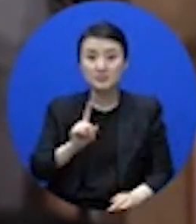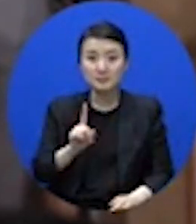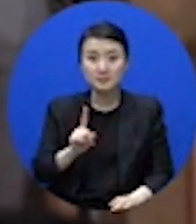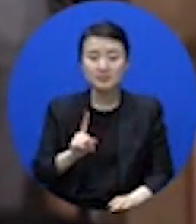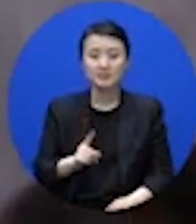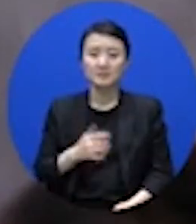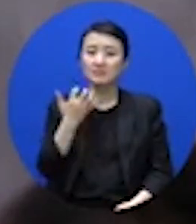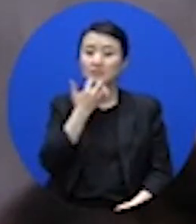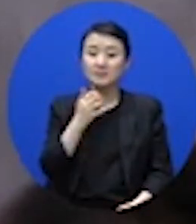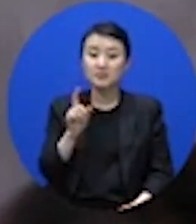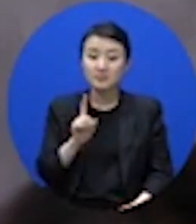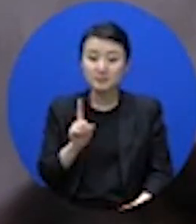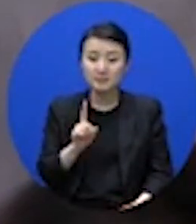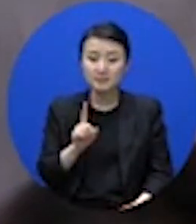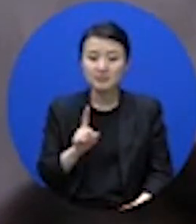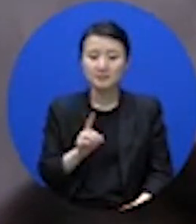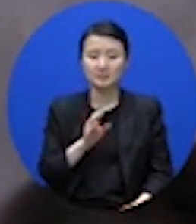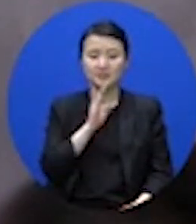사용할까요?